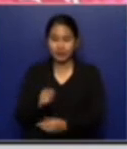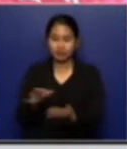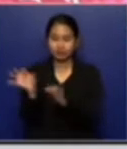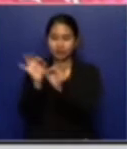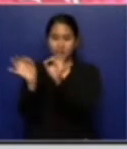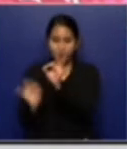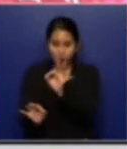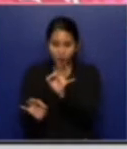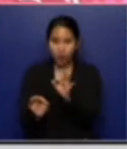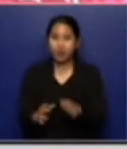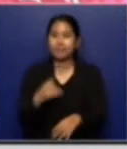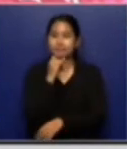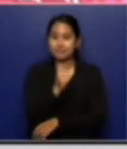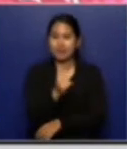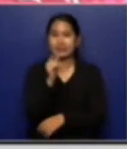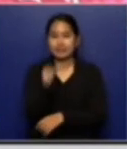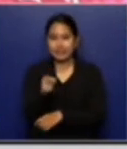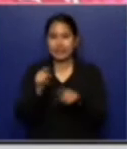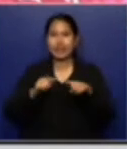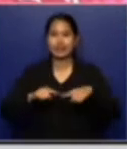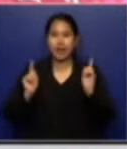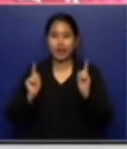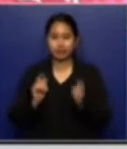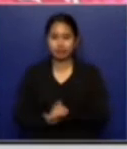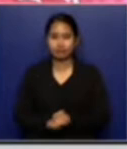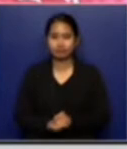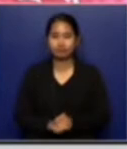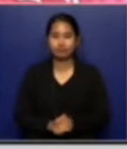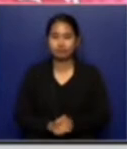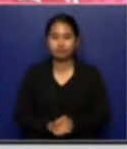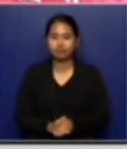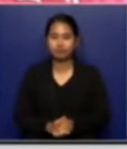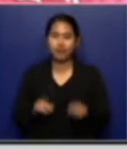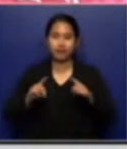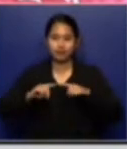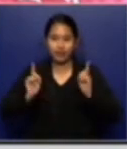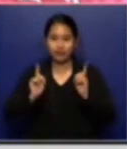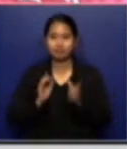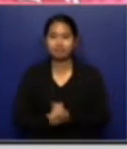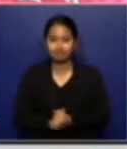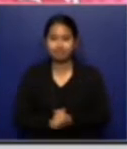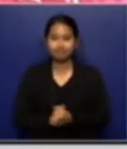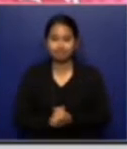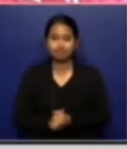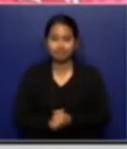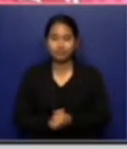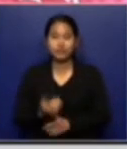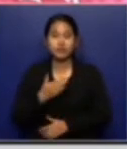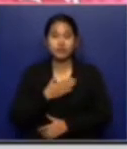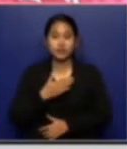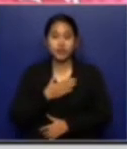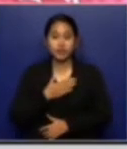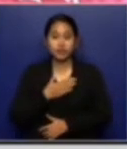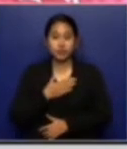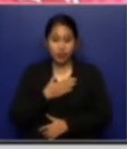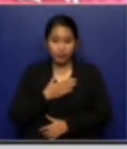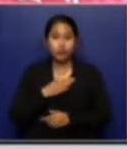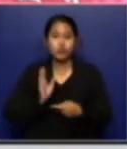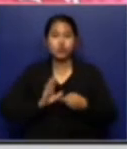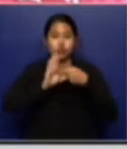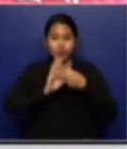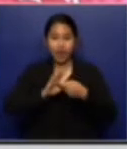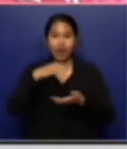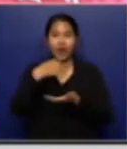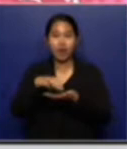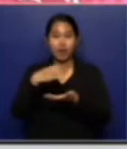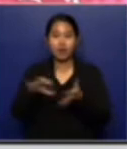ฏิบัติจริงมันคนละเรื่องกันเลยนะคะขอย้ำว่ามันเป็นคนละเรื่องค่ะดิฉันจะขอหยิบยกเรื่องงบบูรณา